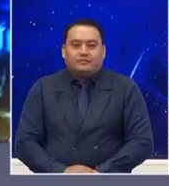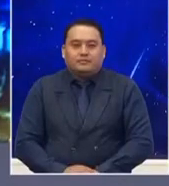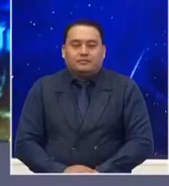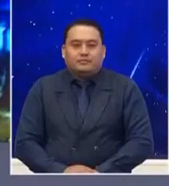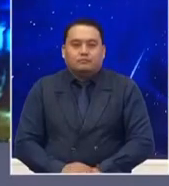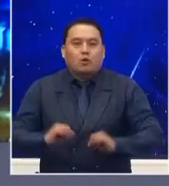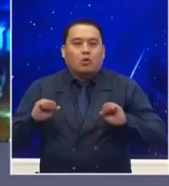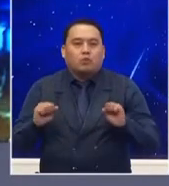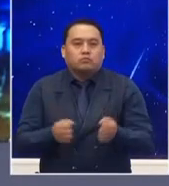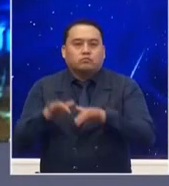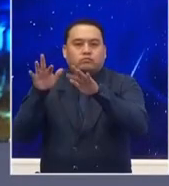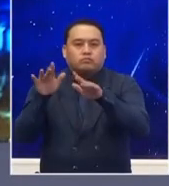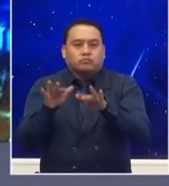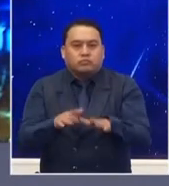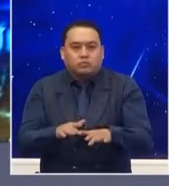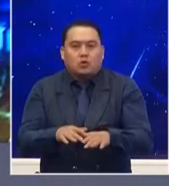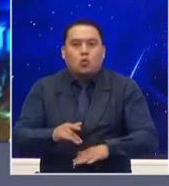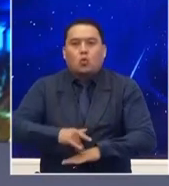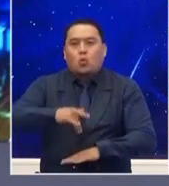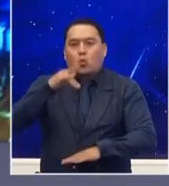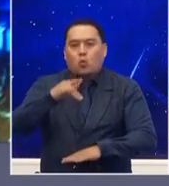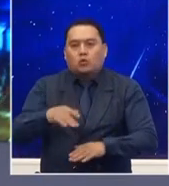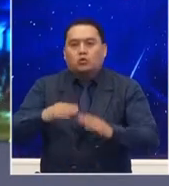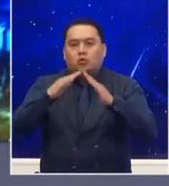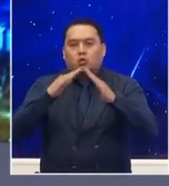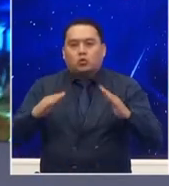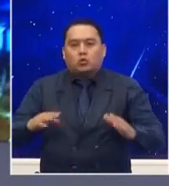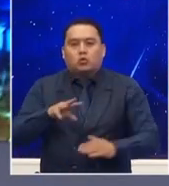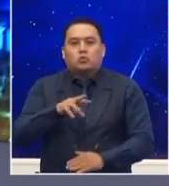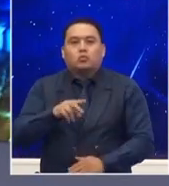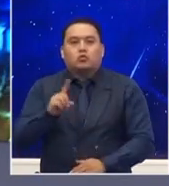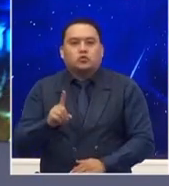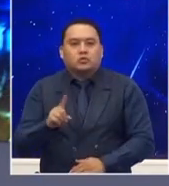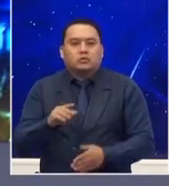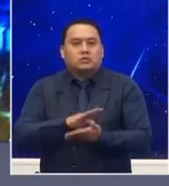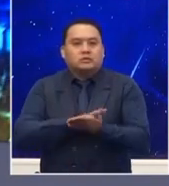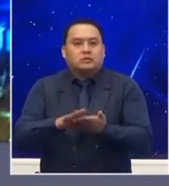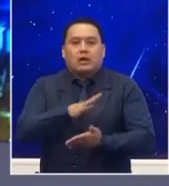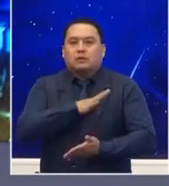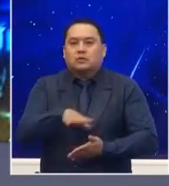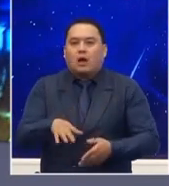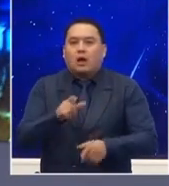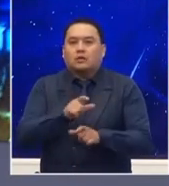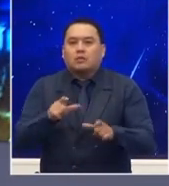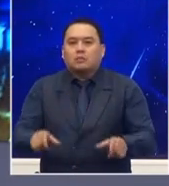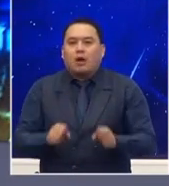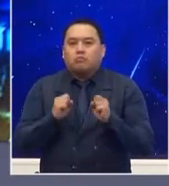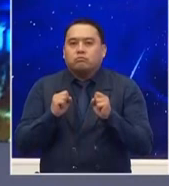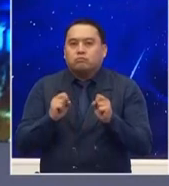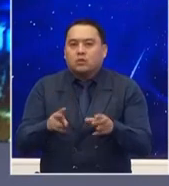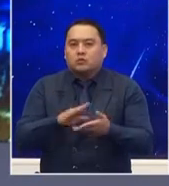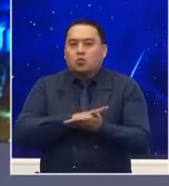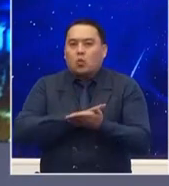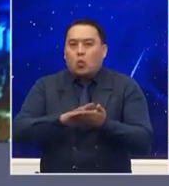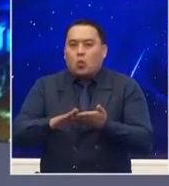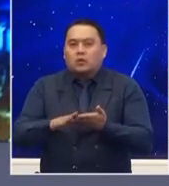Қыс келіп, қалың қар түскелі көп қабатты тұрғын үй шатырындағы мұздар тазаланған емес. Адам өміріне қауіп төндіріп тұр. Оны тазалауға